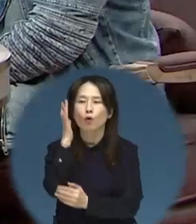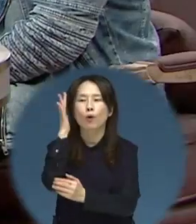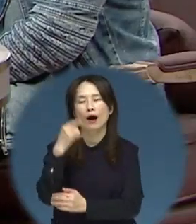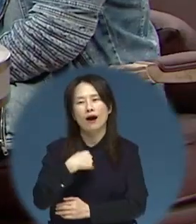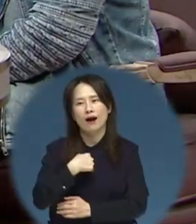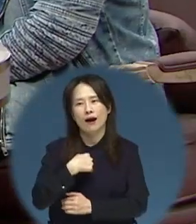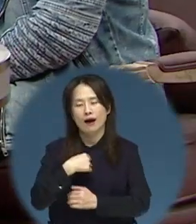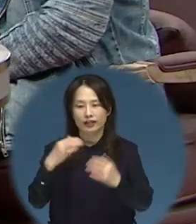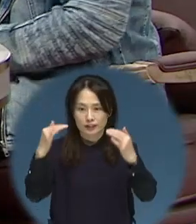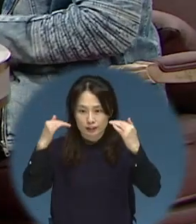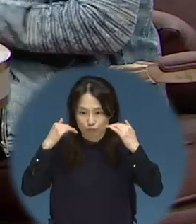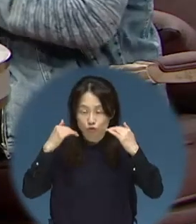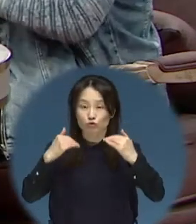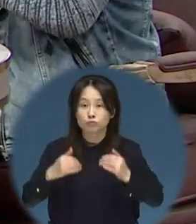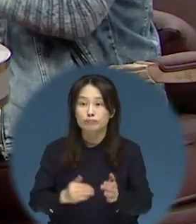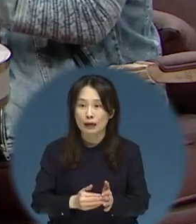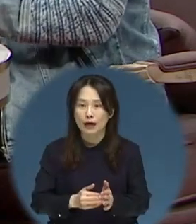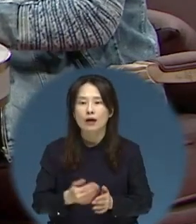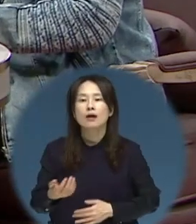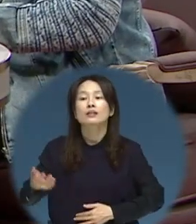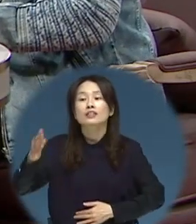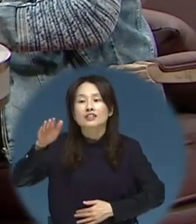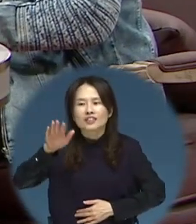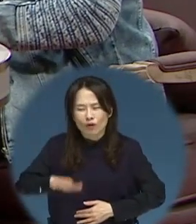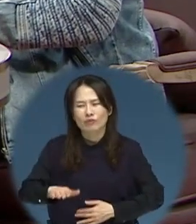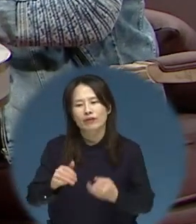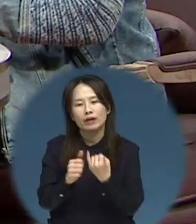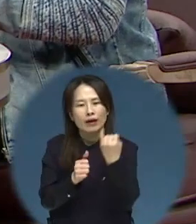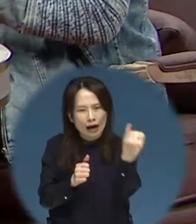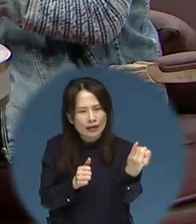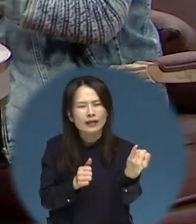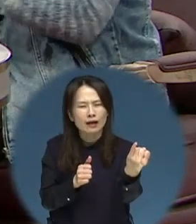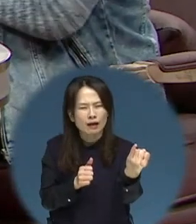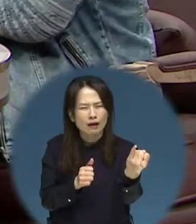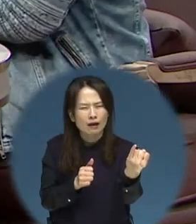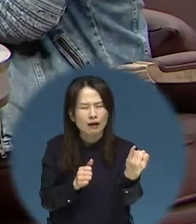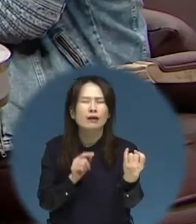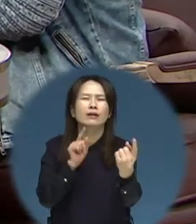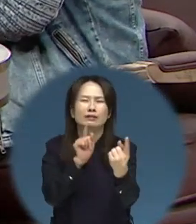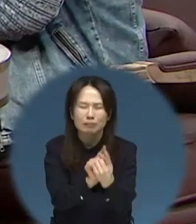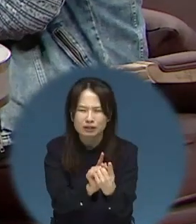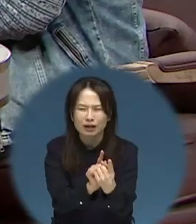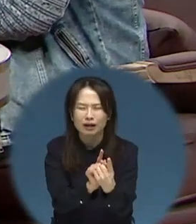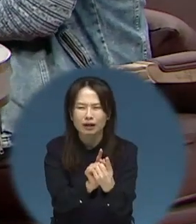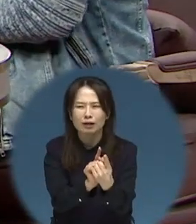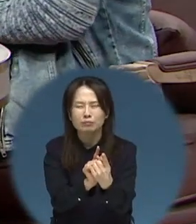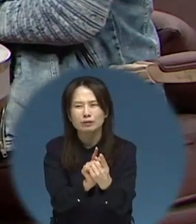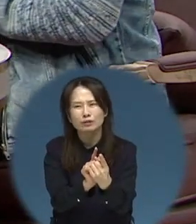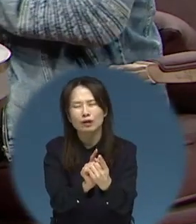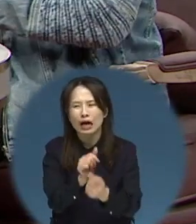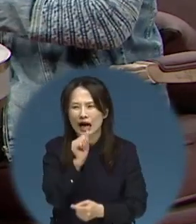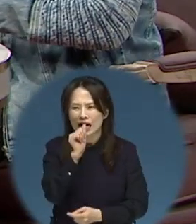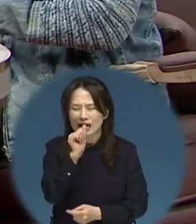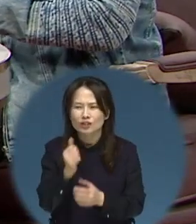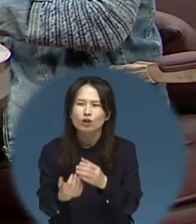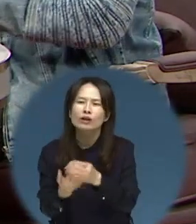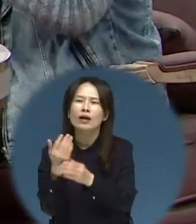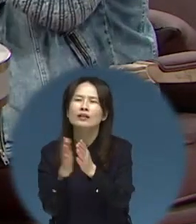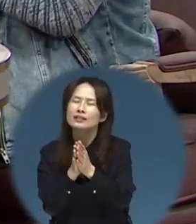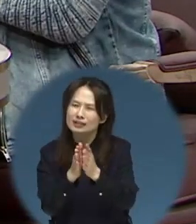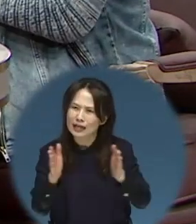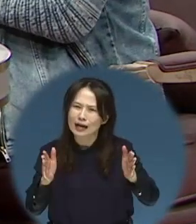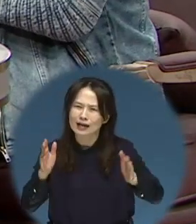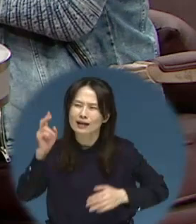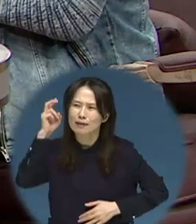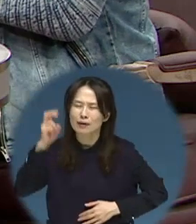것 같아요. 그런데요. 그런데. 그런데 아내를 만나면서 뭐 철이 들기 시작한 건지 아내가 그 학교를